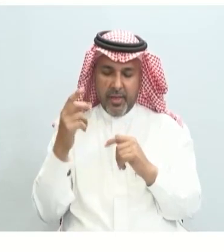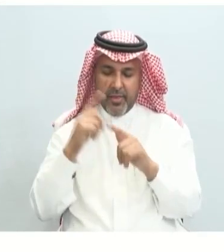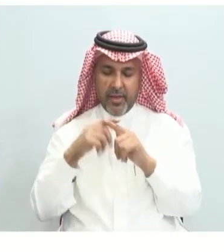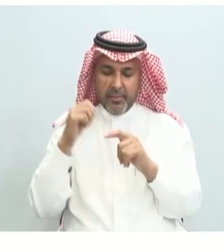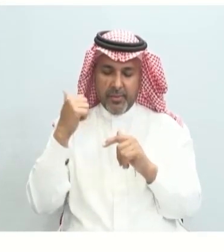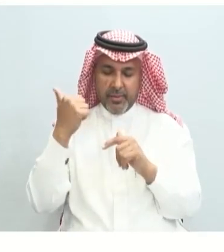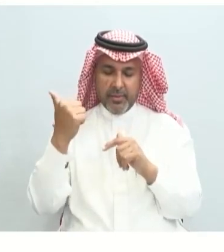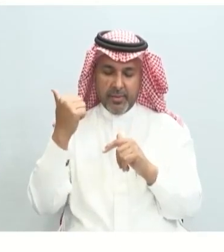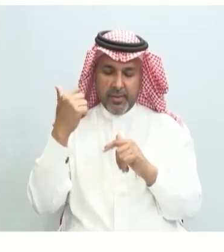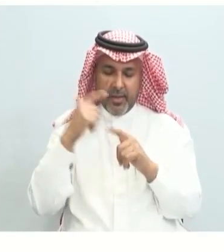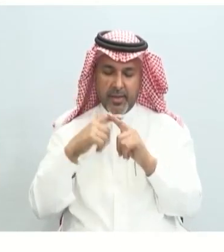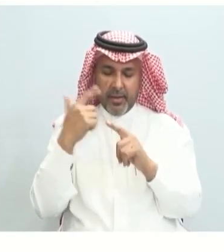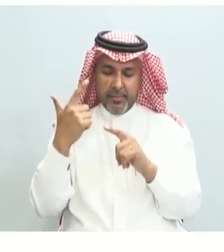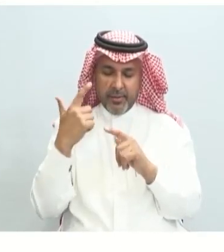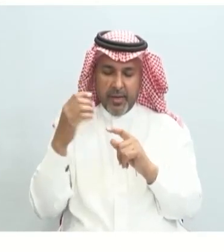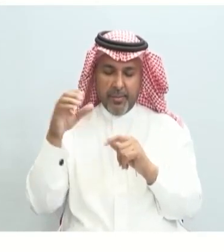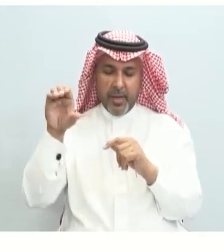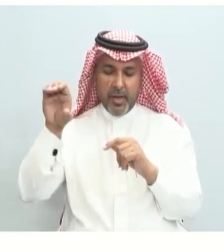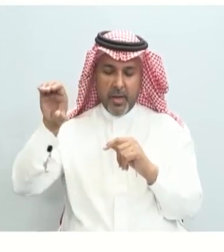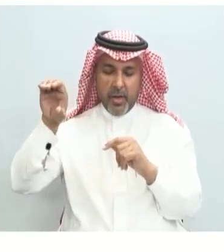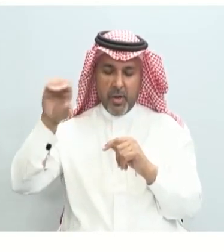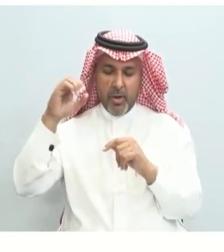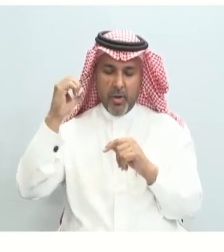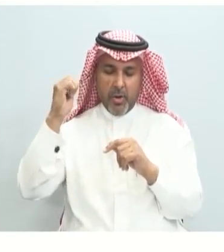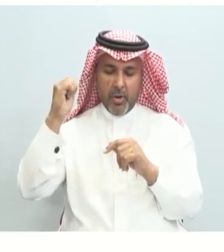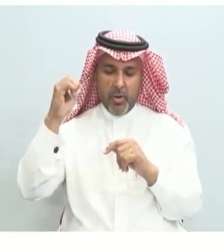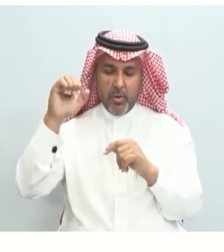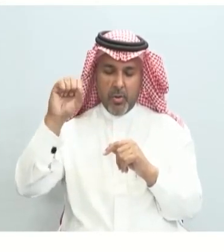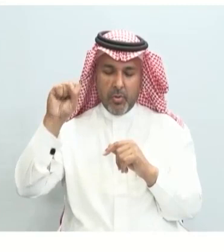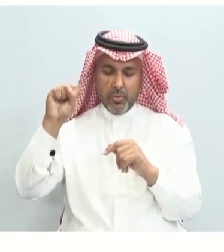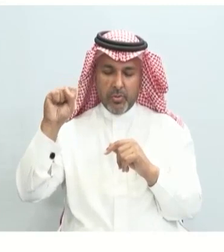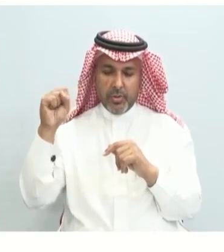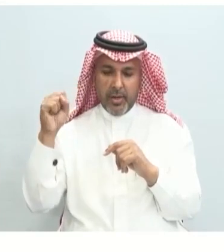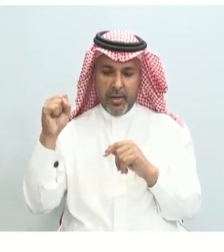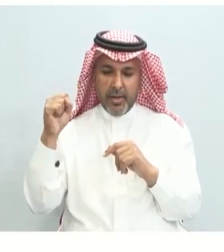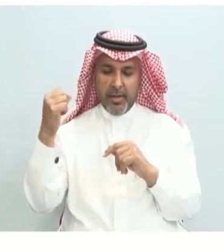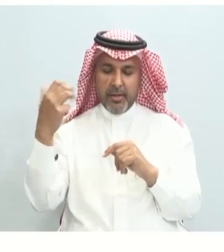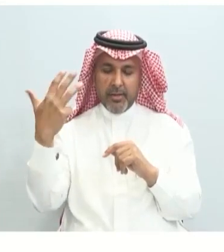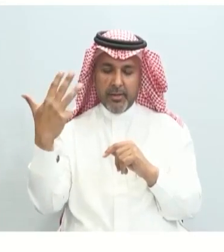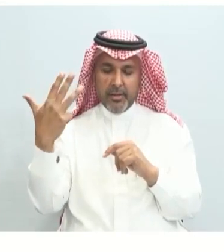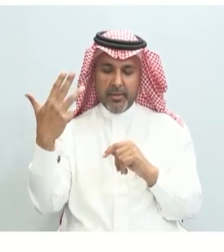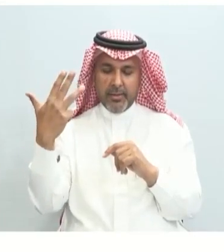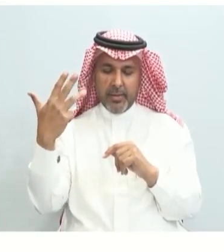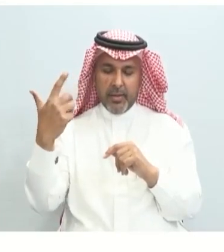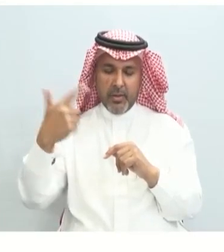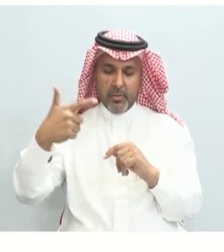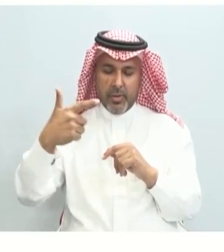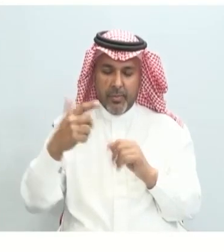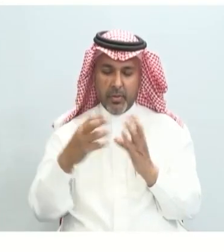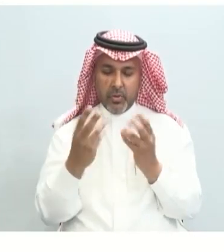7 في كوساين الزاويه المحصوره اللي هي اعطاني اياها 79 درجه ونحسبها